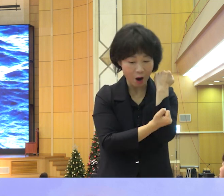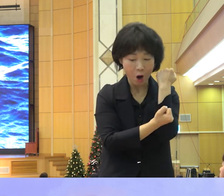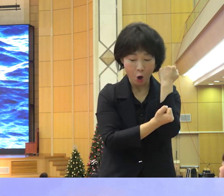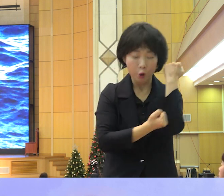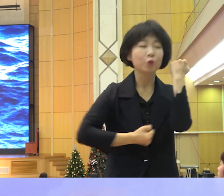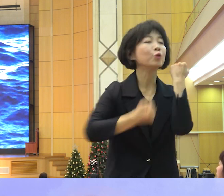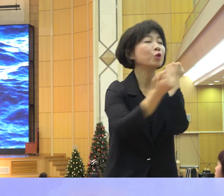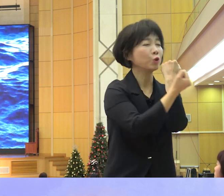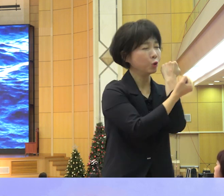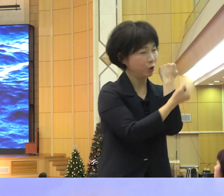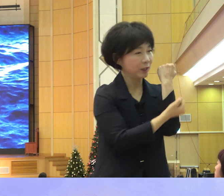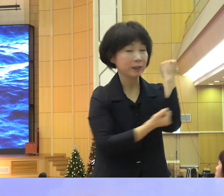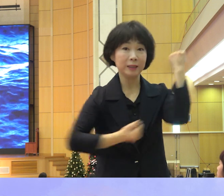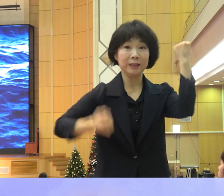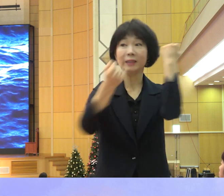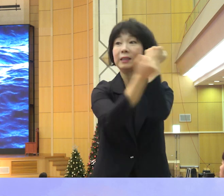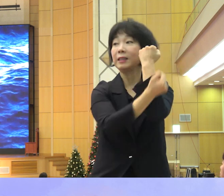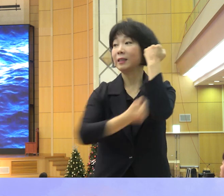무르익어서